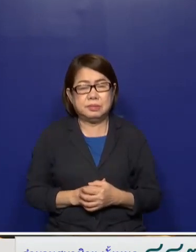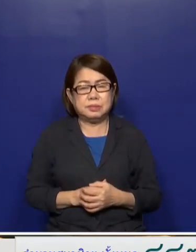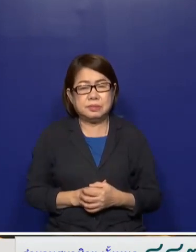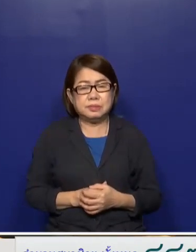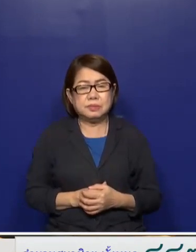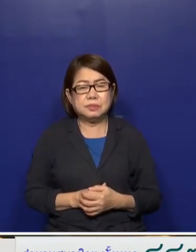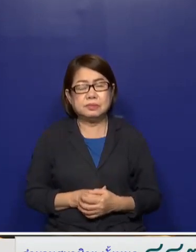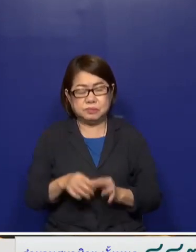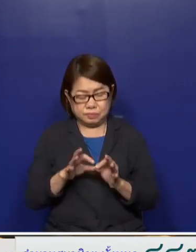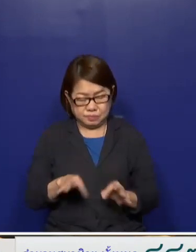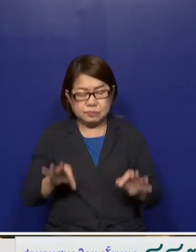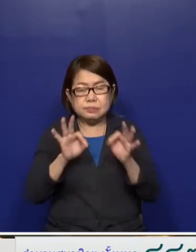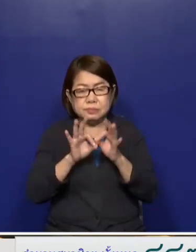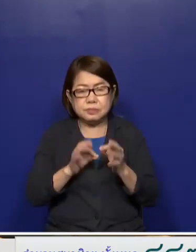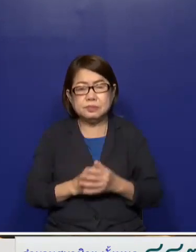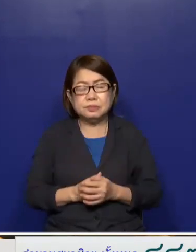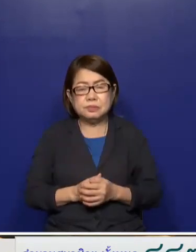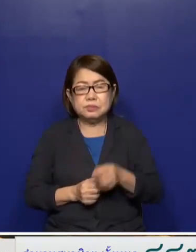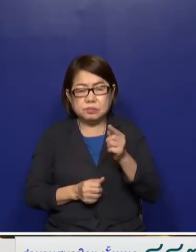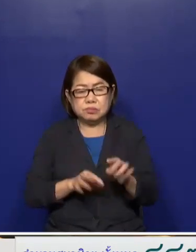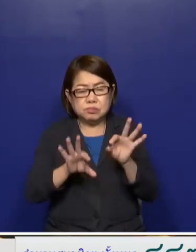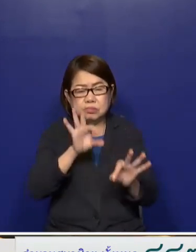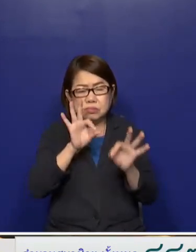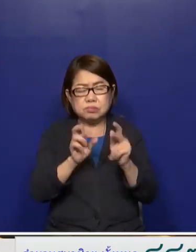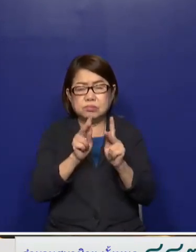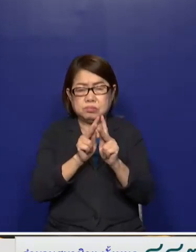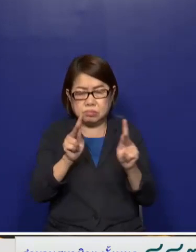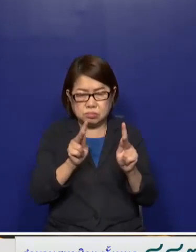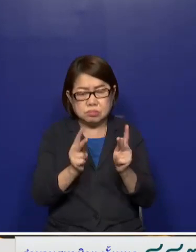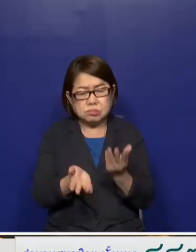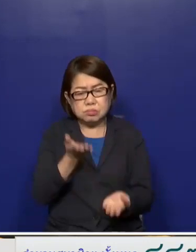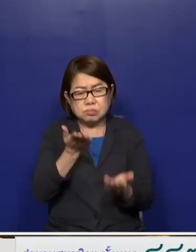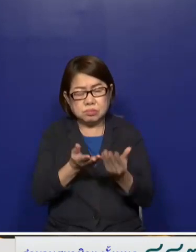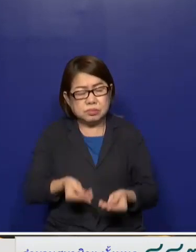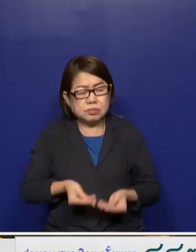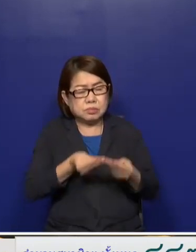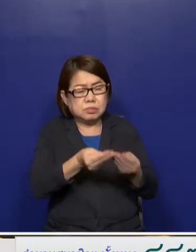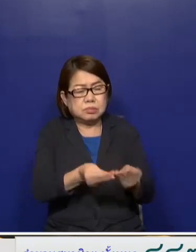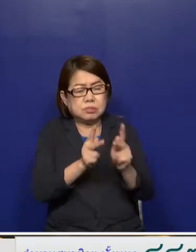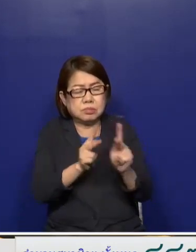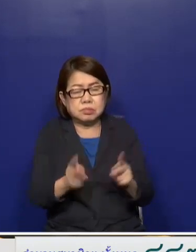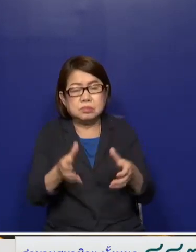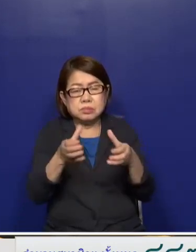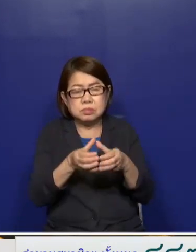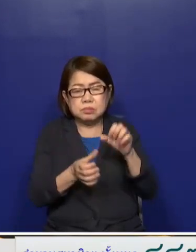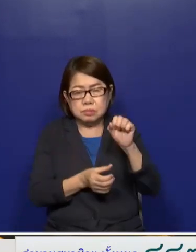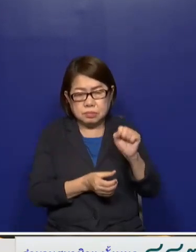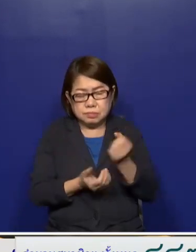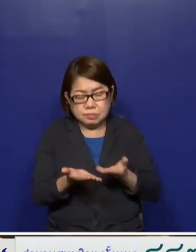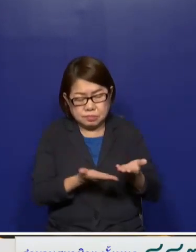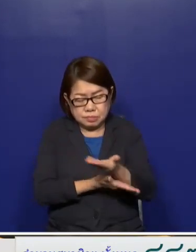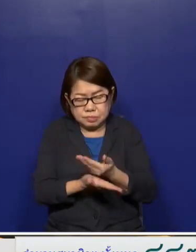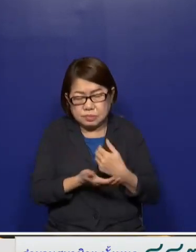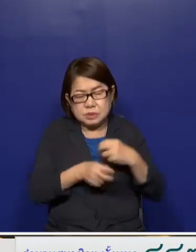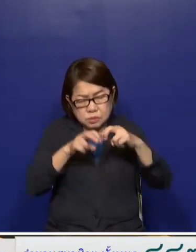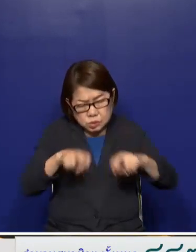จึงจำเป็นครับจะต้องตั้งคณะกรรมการหรืออาจจะส่งมอบไปในคณะกรรมการสามัญก็ได้ในการศึกษา